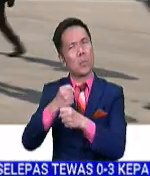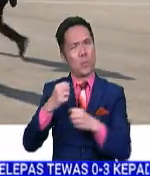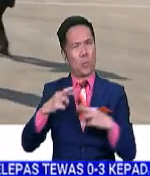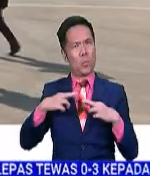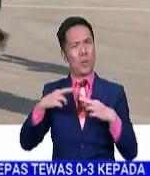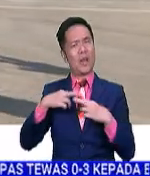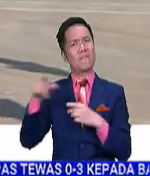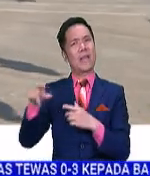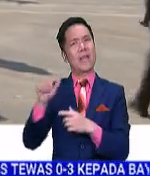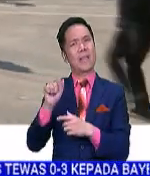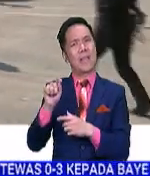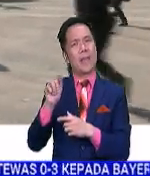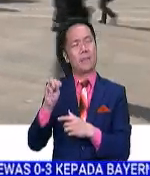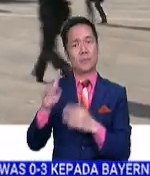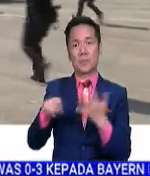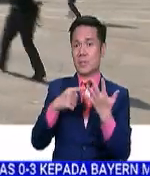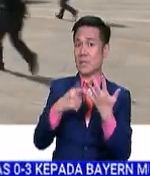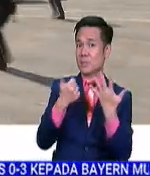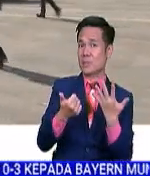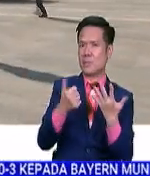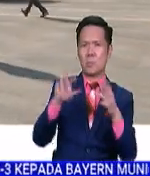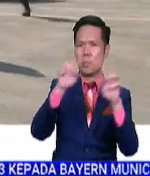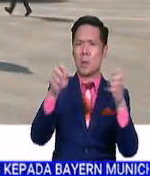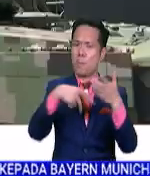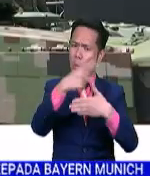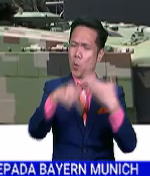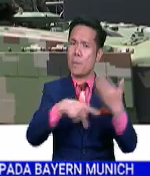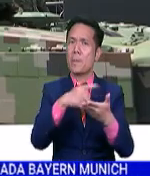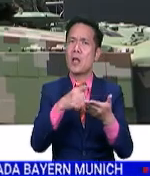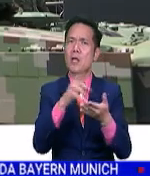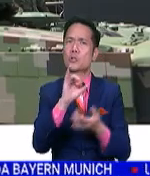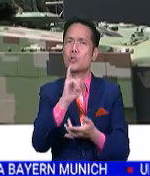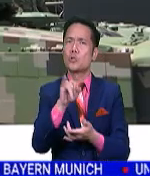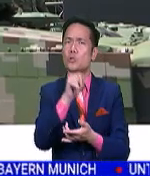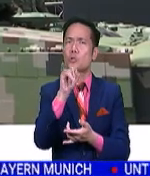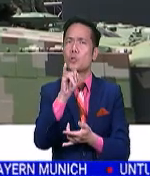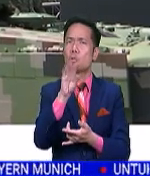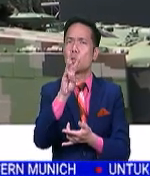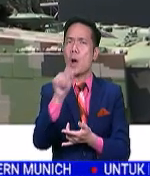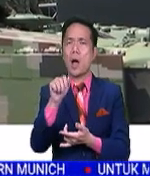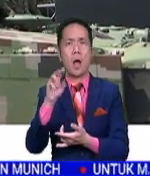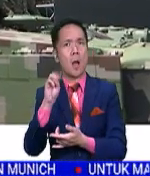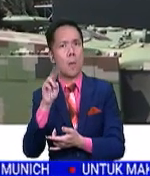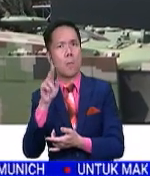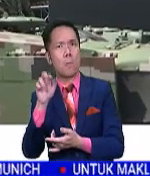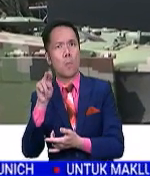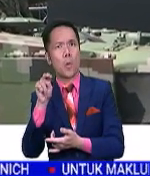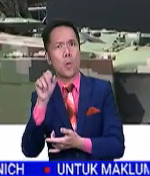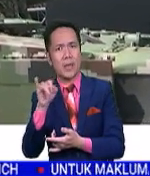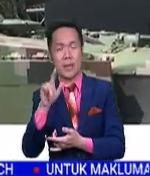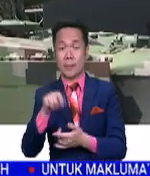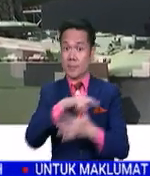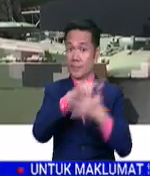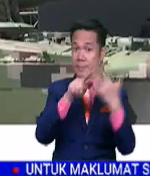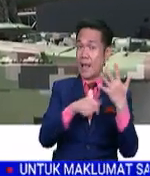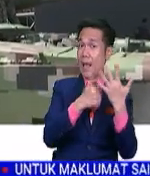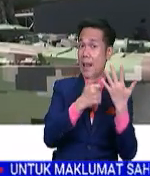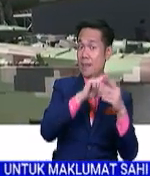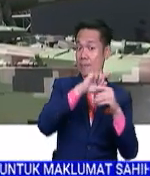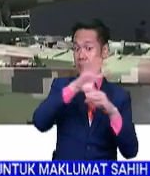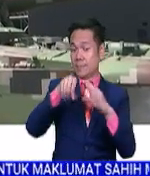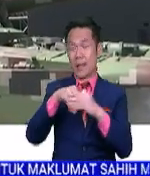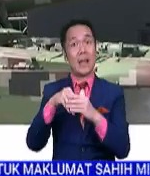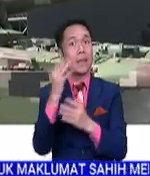dan melaksanakan program Jiwa Murni. Angkatan Tentera Malaysia menetapkan 15